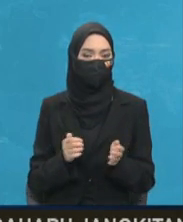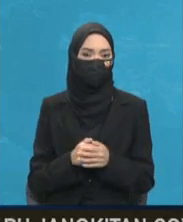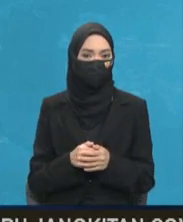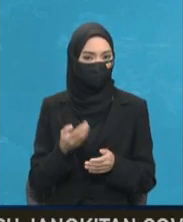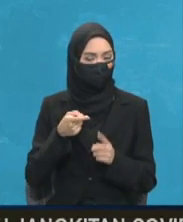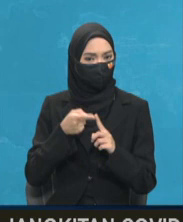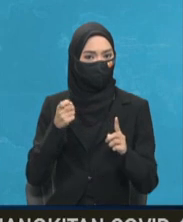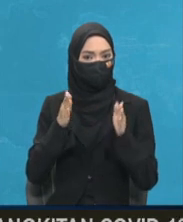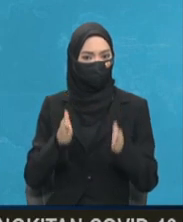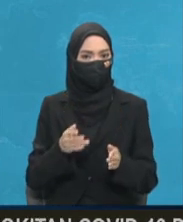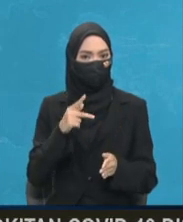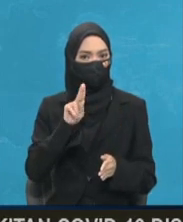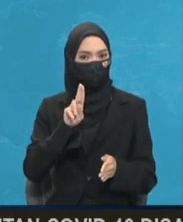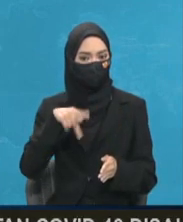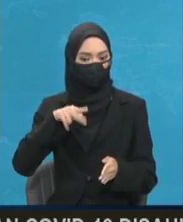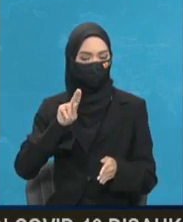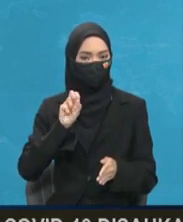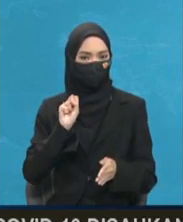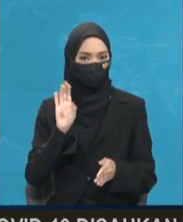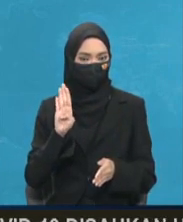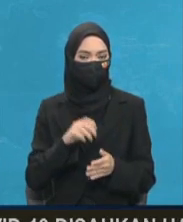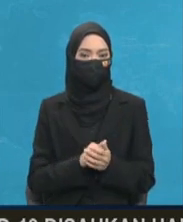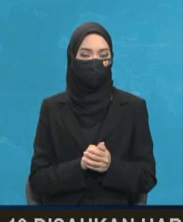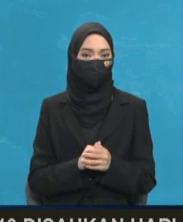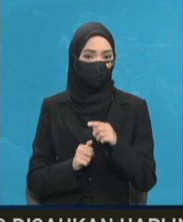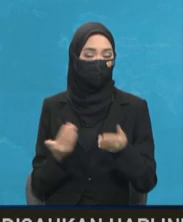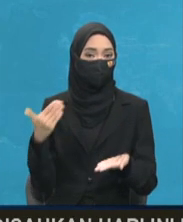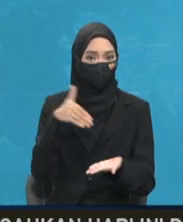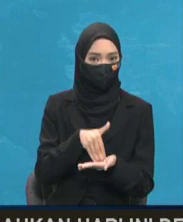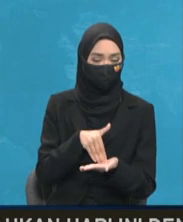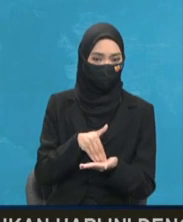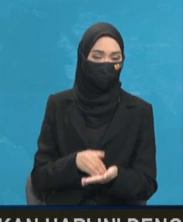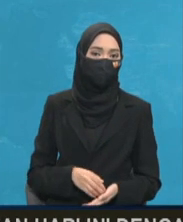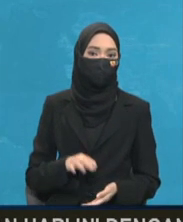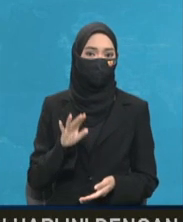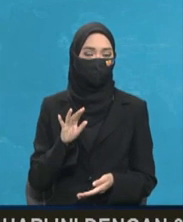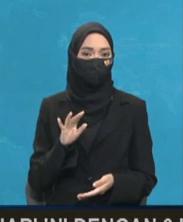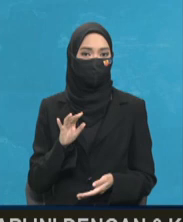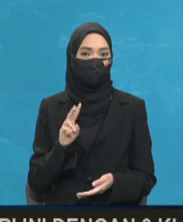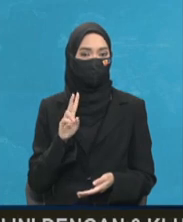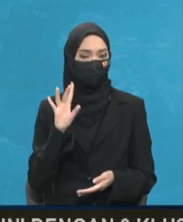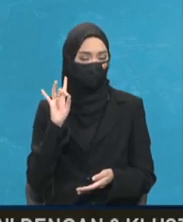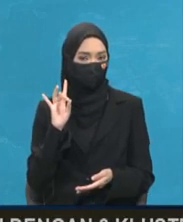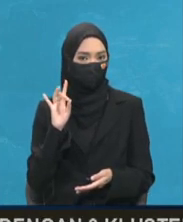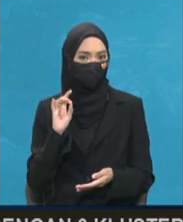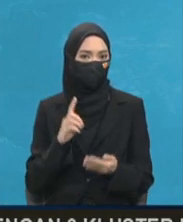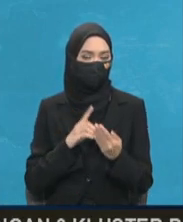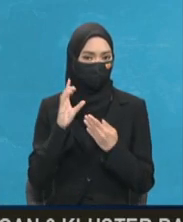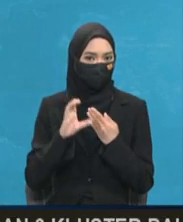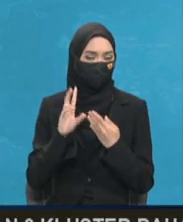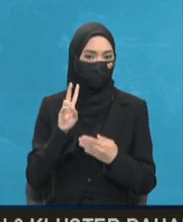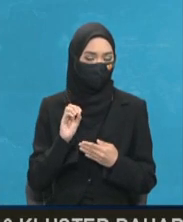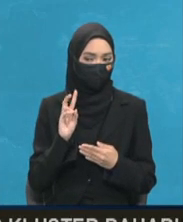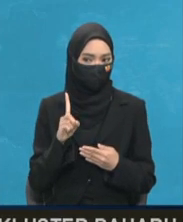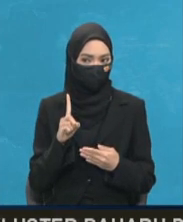ke faceb' kuliah akan diteruskan lagi pada 7-12-2018 secara langsung Melalui aplikasi zombie dan